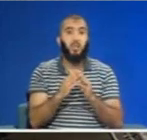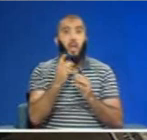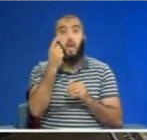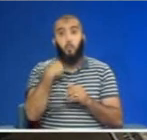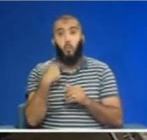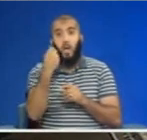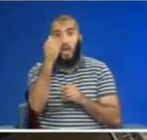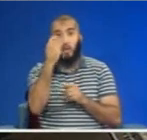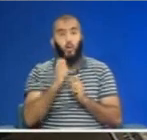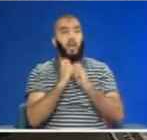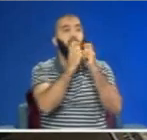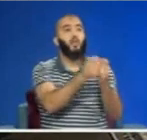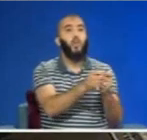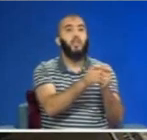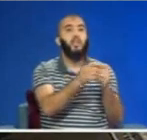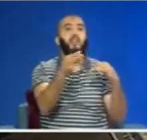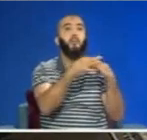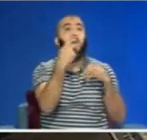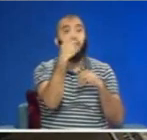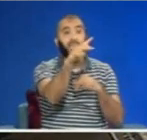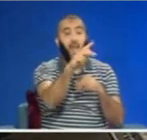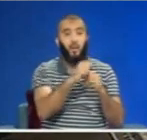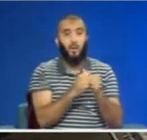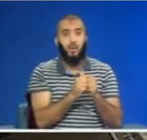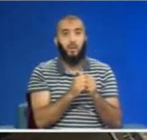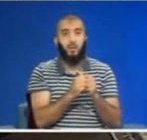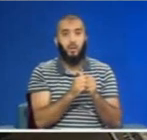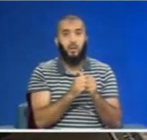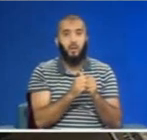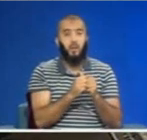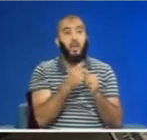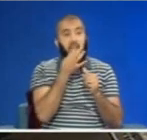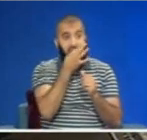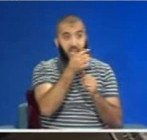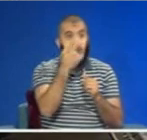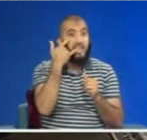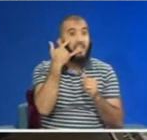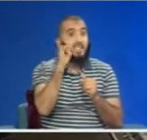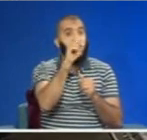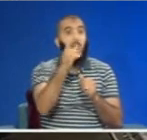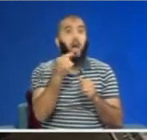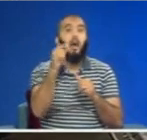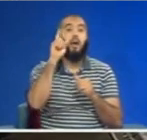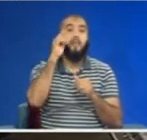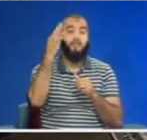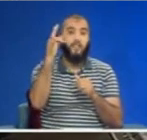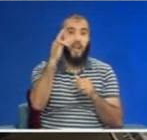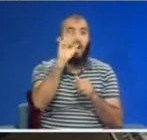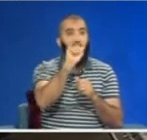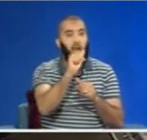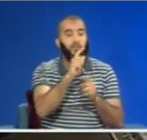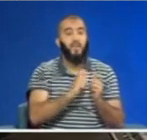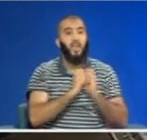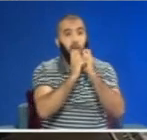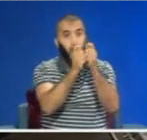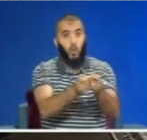هذه في لونفلوب خليتها لمرتو. مرتو هذه قلت لها كي يجي أعطي له الأمانة هذه يديها لأخته